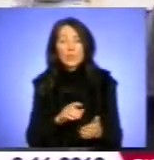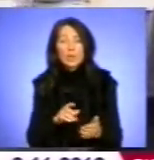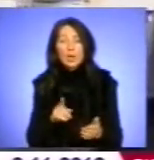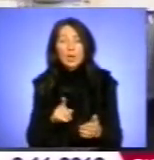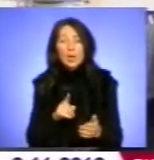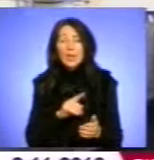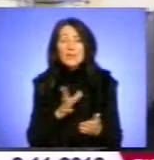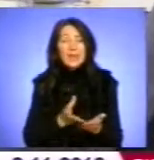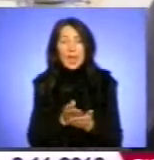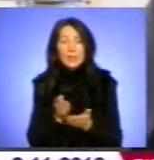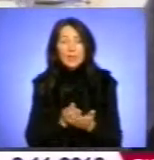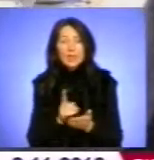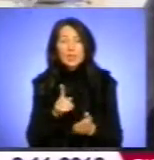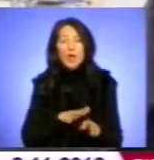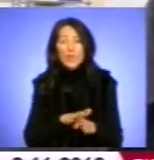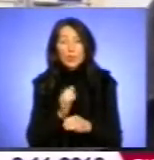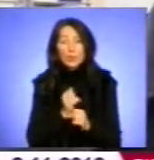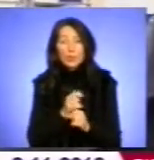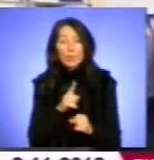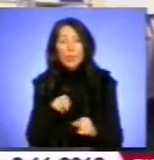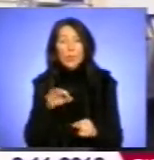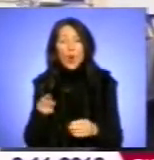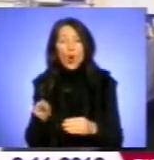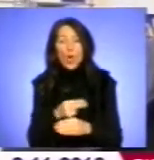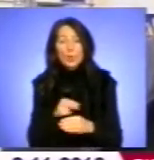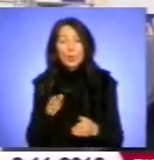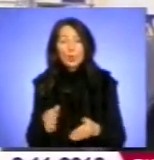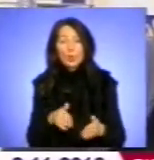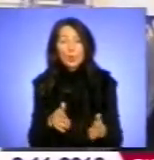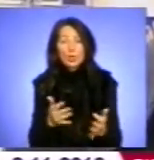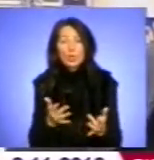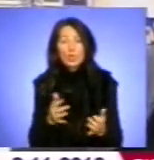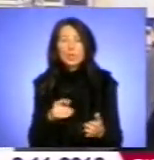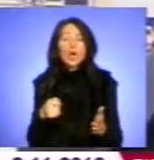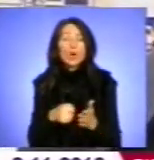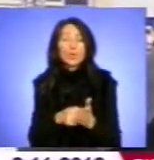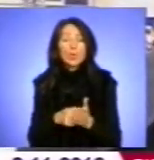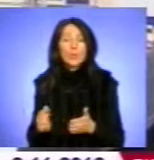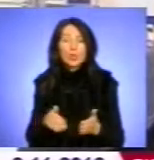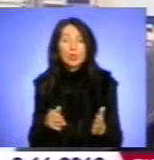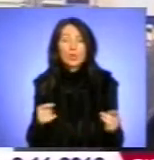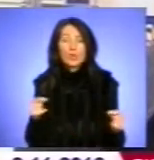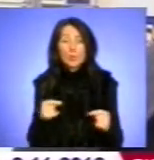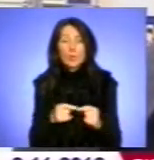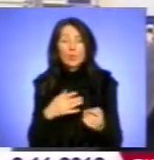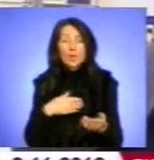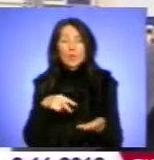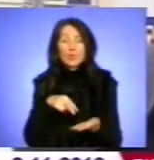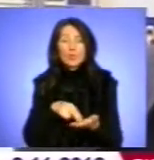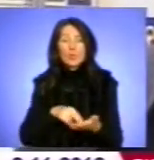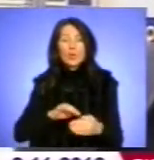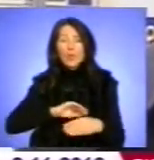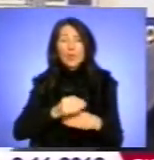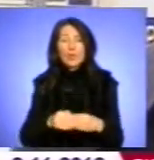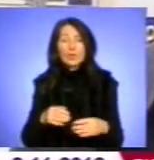по ремонту доріг, шлях експлуатаційної дільниці, це понад 1 мільйон гривень, не проводиться за утримання доріг. Відповідно, ми стоїмо на порозі якогось катаклізму, оскільки,